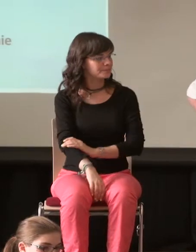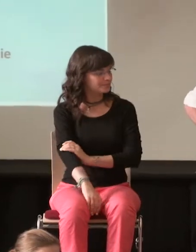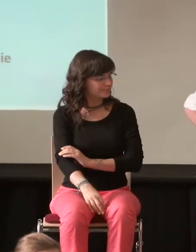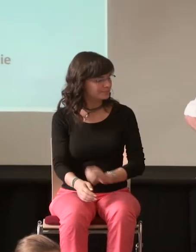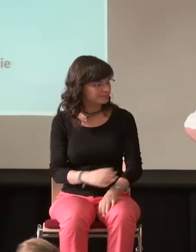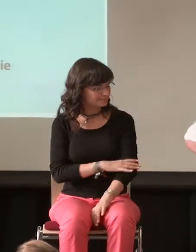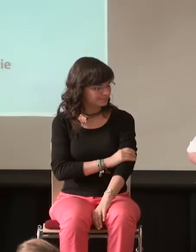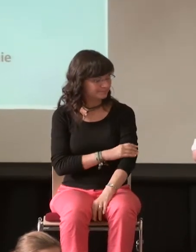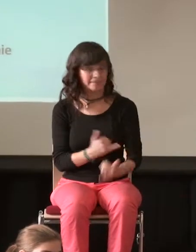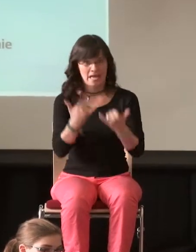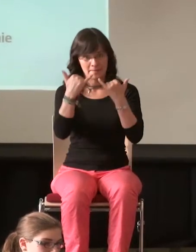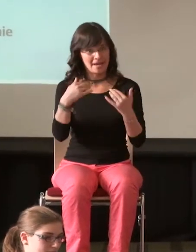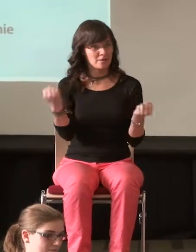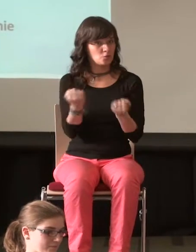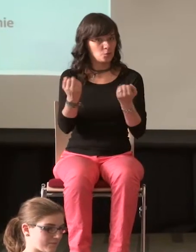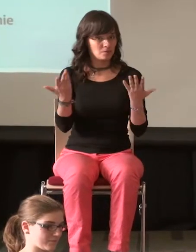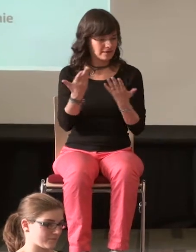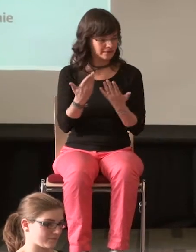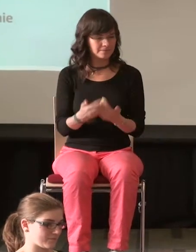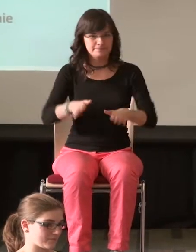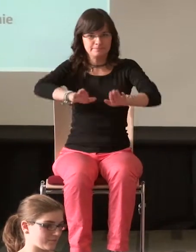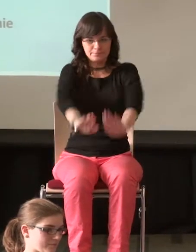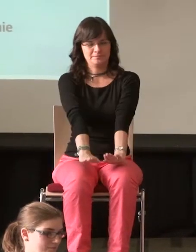Wir setzen das ein, um die